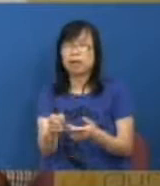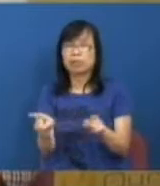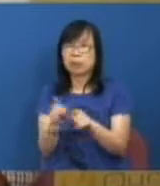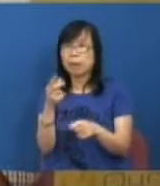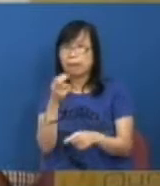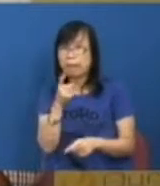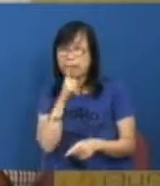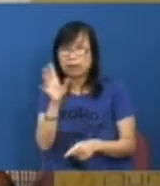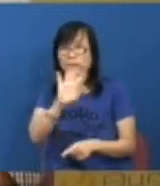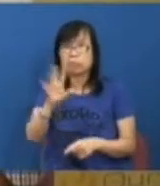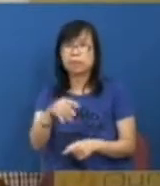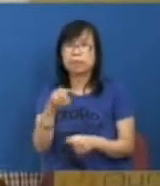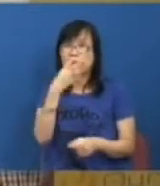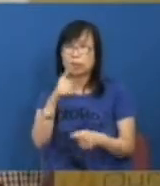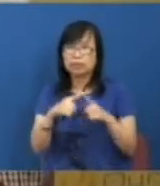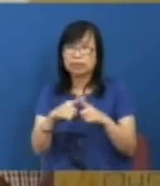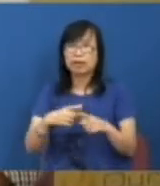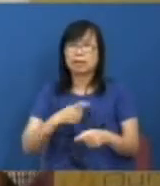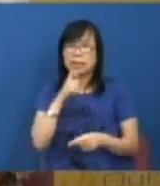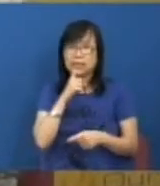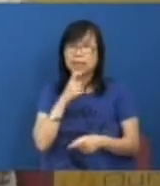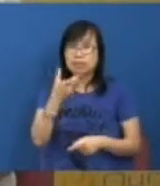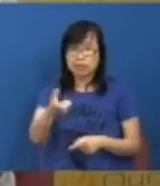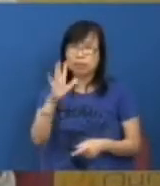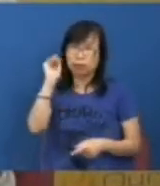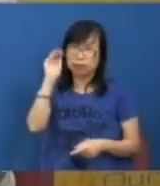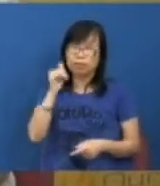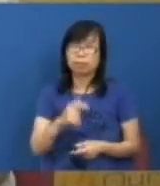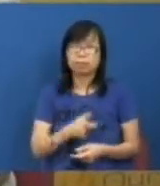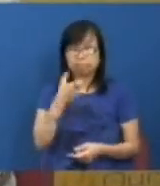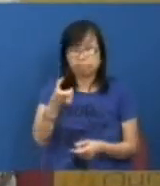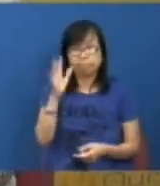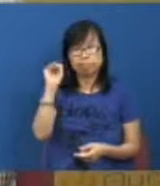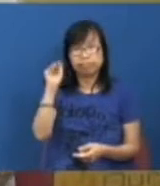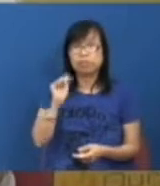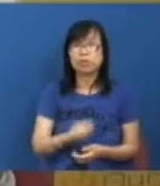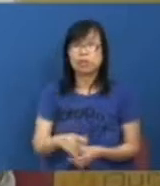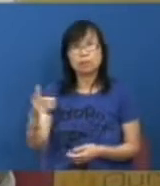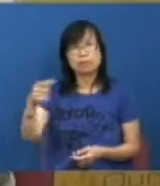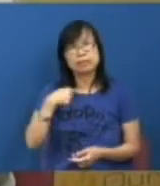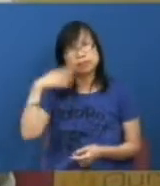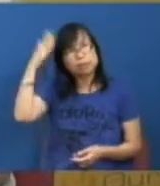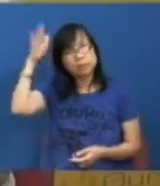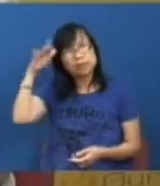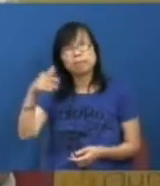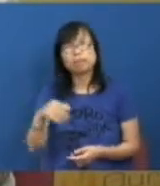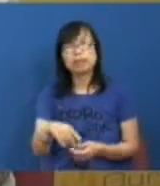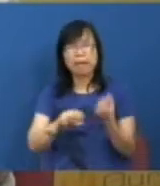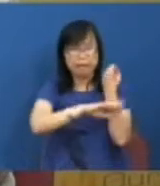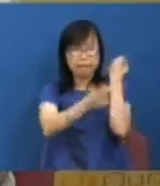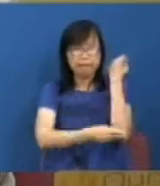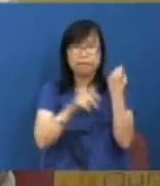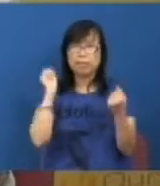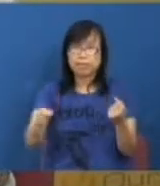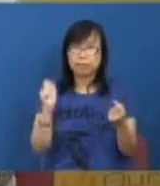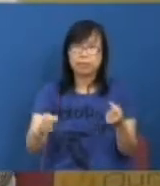都唔係香港人，但係佢哋俾得起錢喎。咁咧，亦都理解到我哋咩終審法院啊，即係落